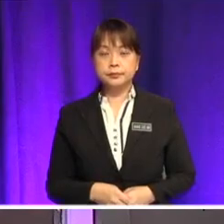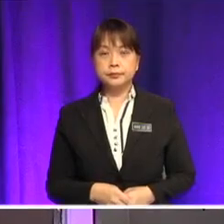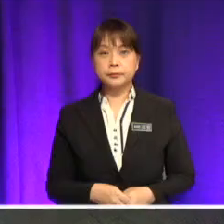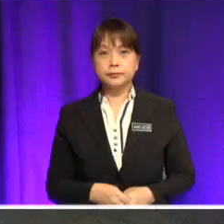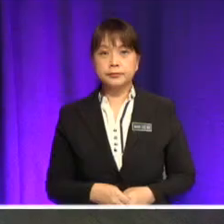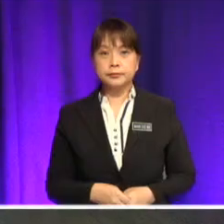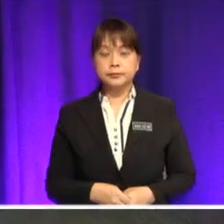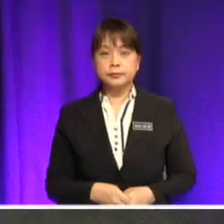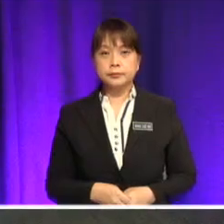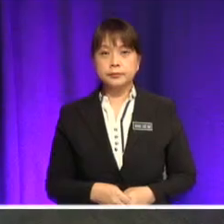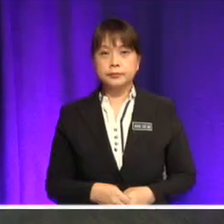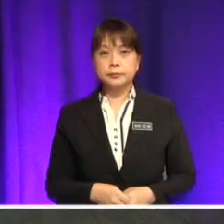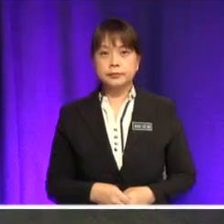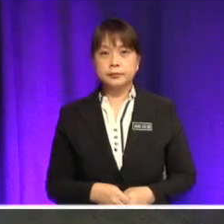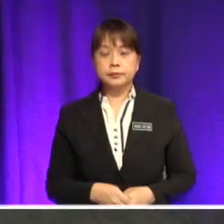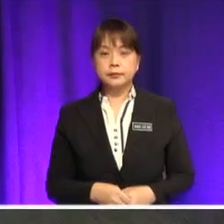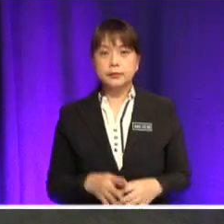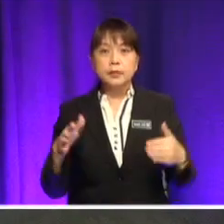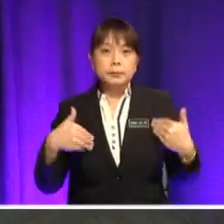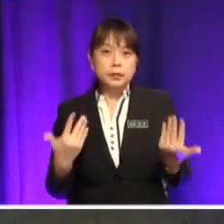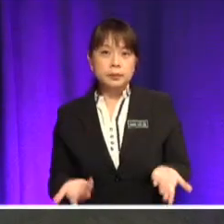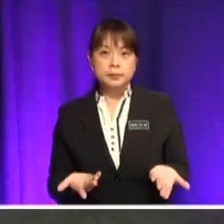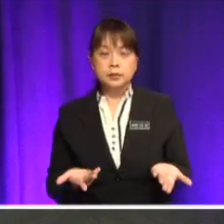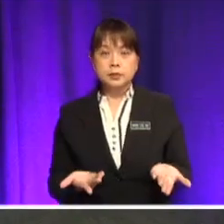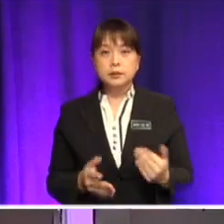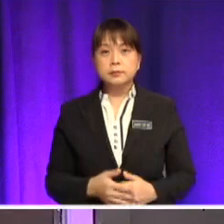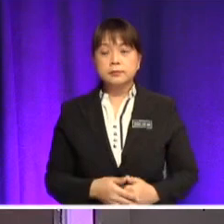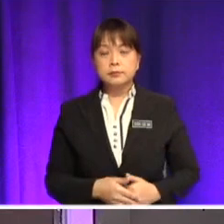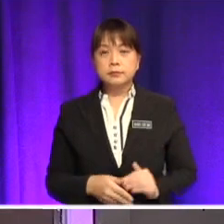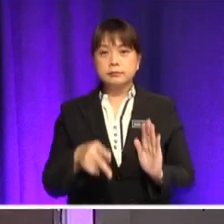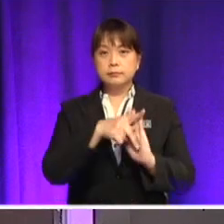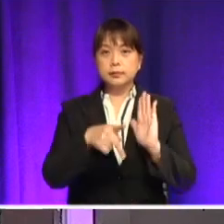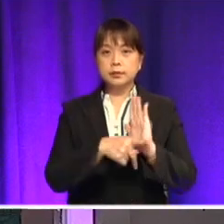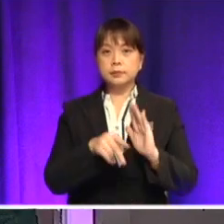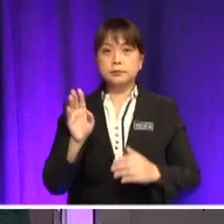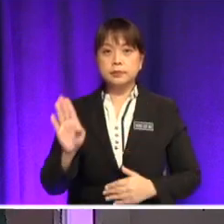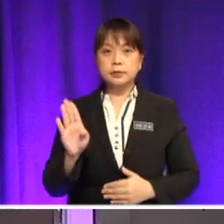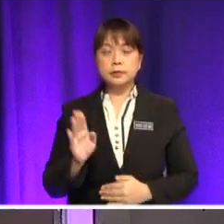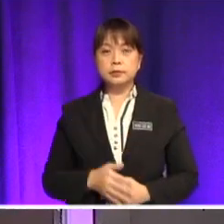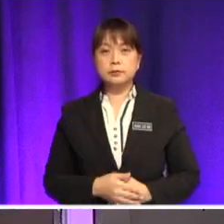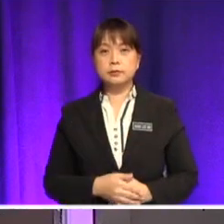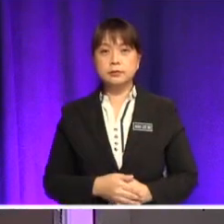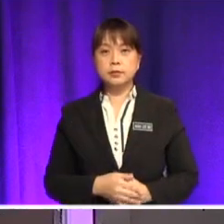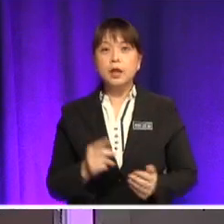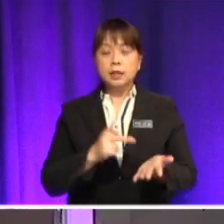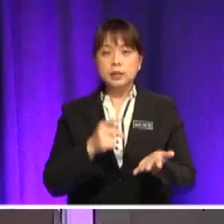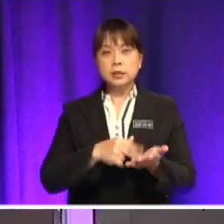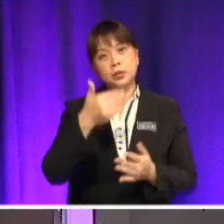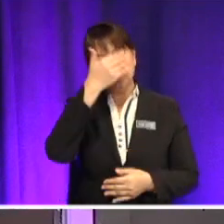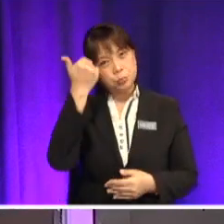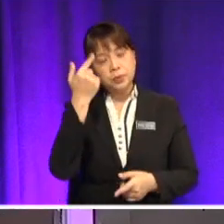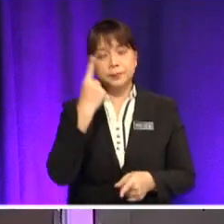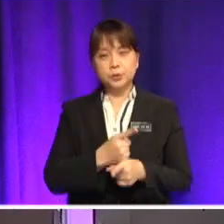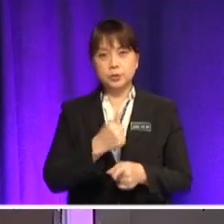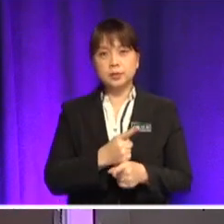mudah-muda di sekolah bagaimana untuk mengingat prinsip Bernoulli dengan mudah adalah bapak nenek ingat prinsip penyuli